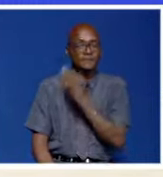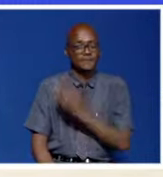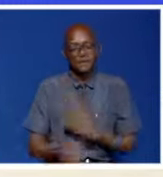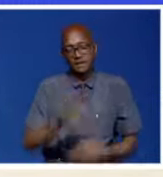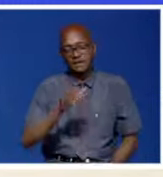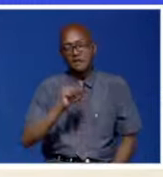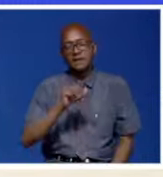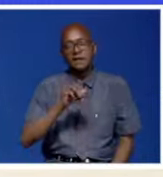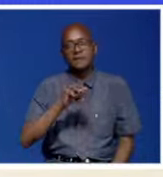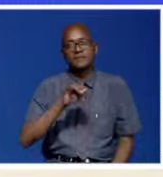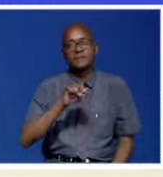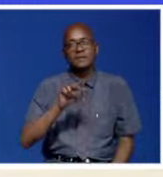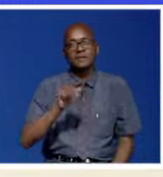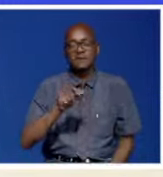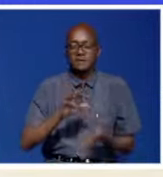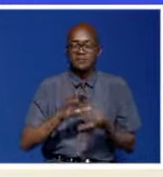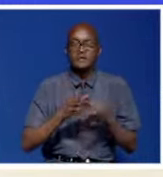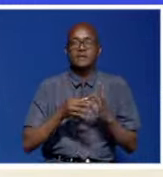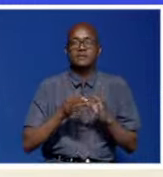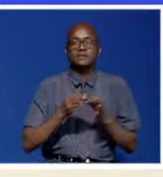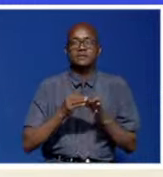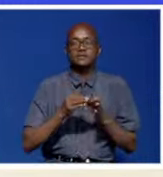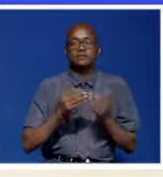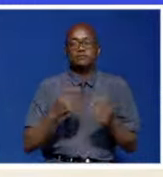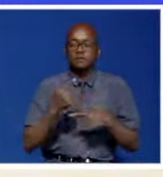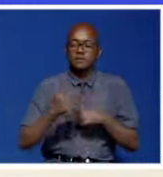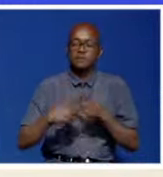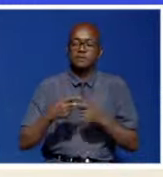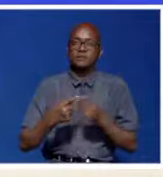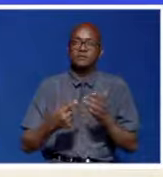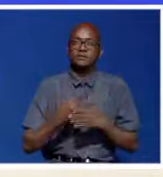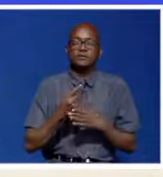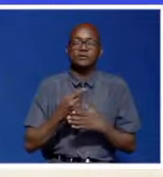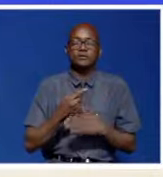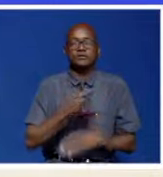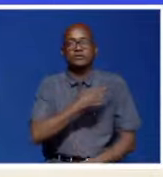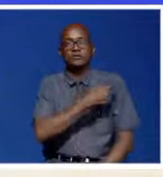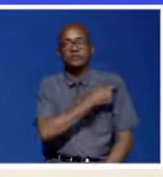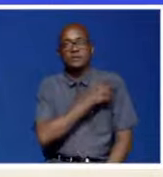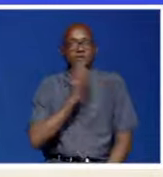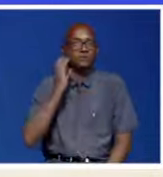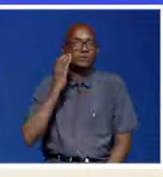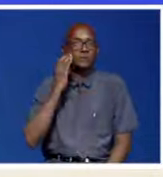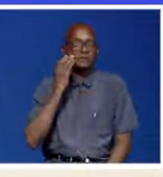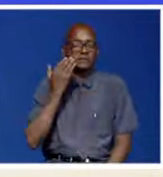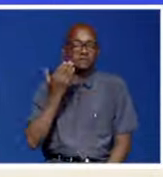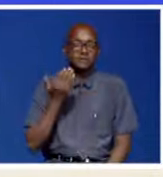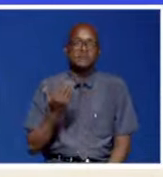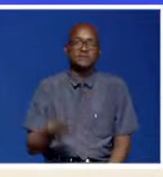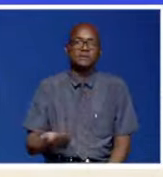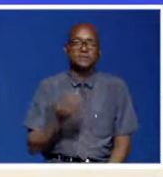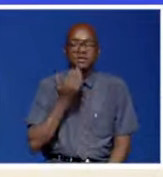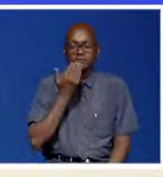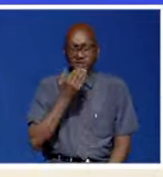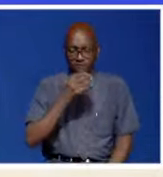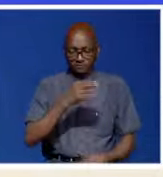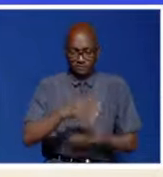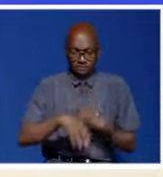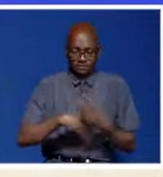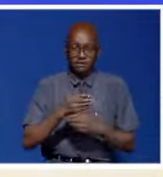mratibu wa mradi huo kutoka hospitali ya Muhimbili MOI. Na sasa hebu tuangalie habari